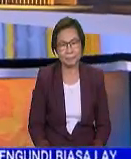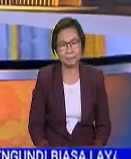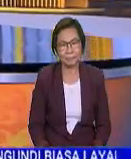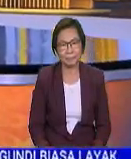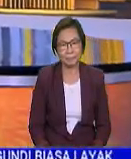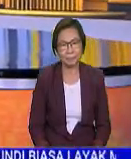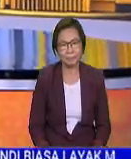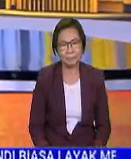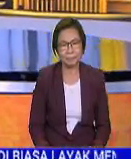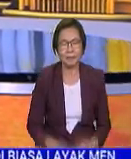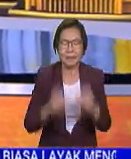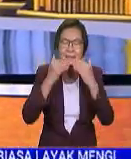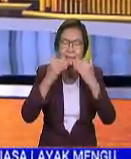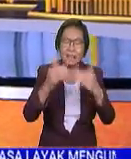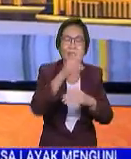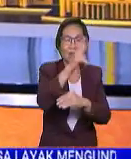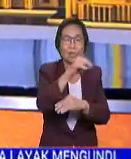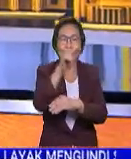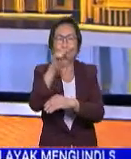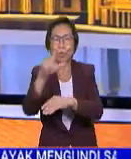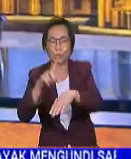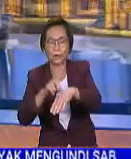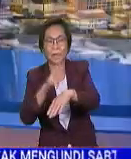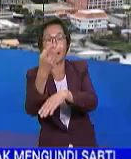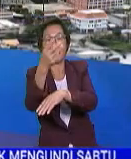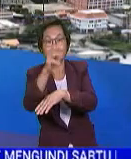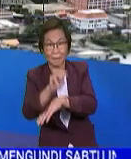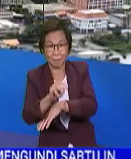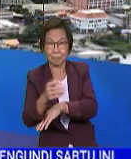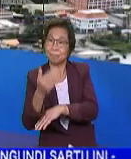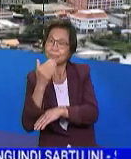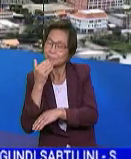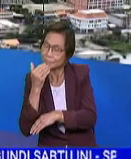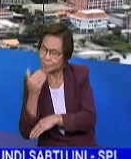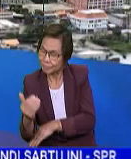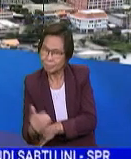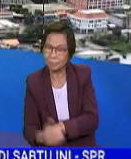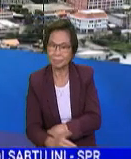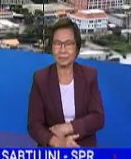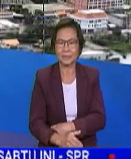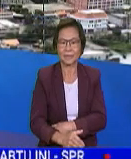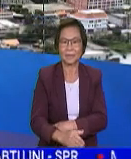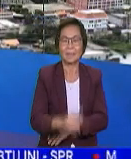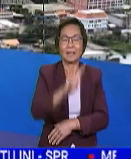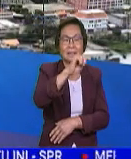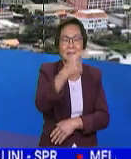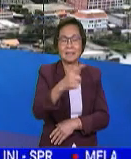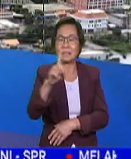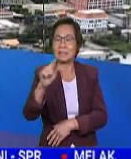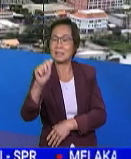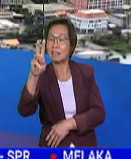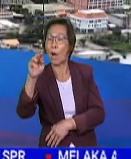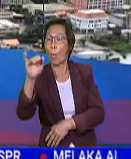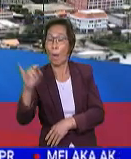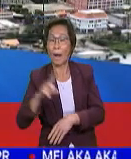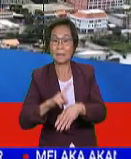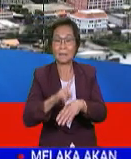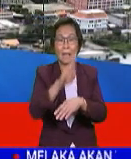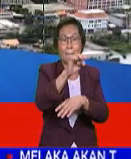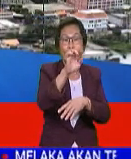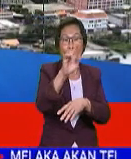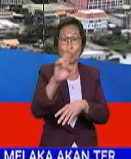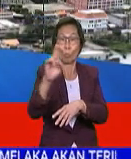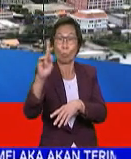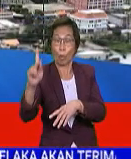silakan Terima kasih Nurul di angkasauri Tanjung dawai di merbuk antara lokasi yang dikenal